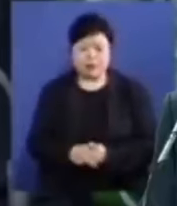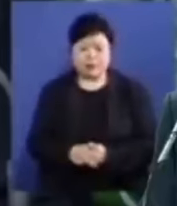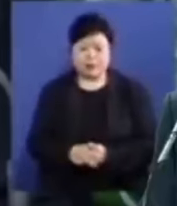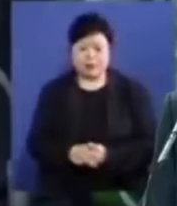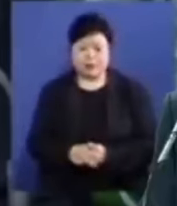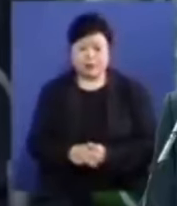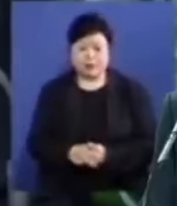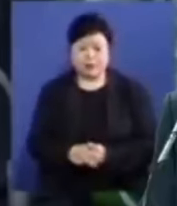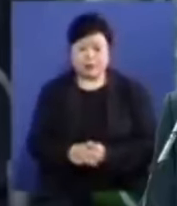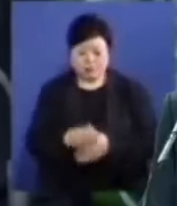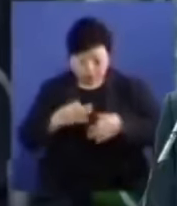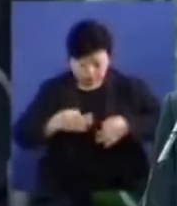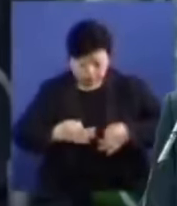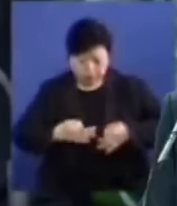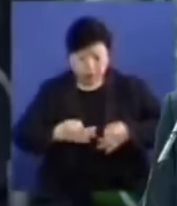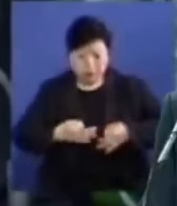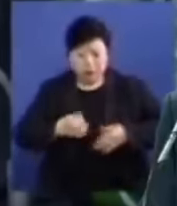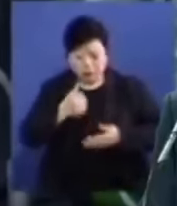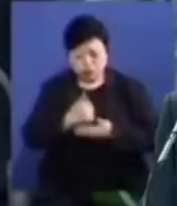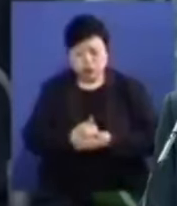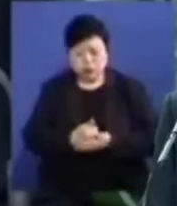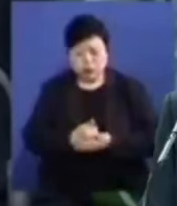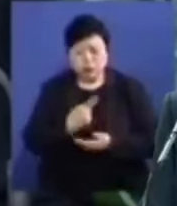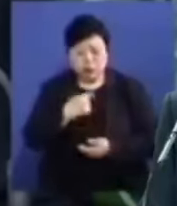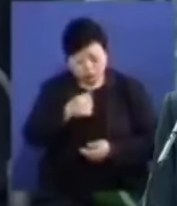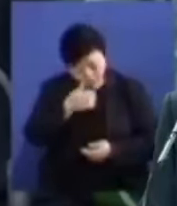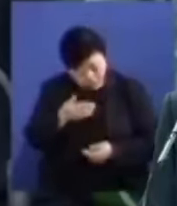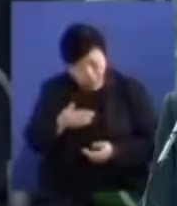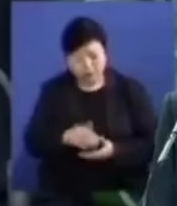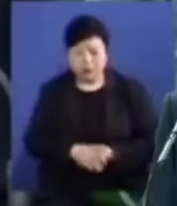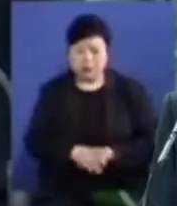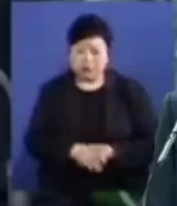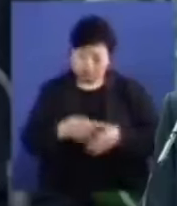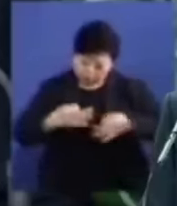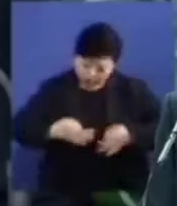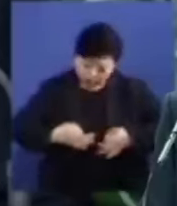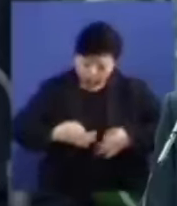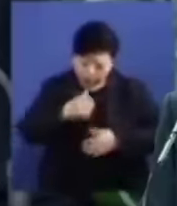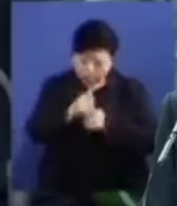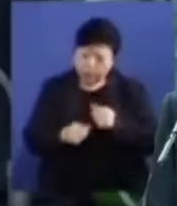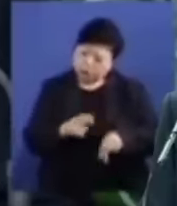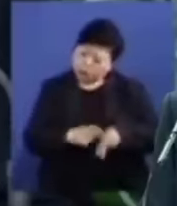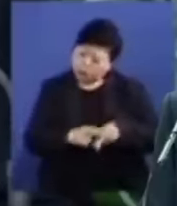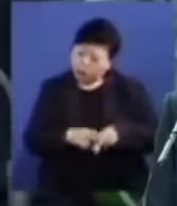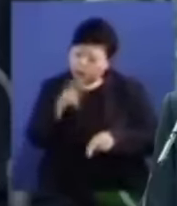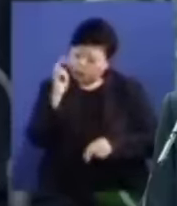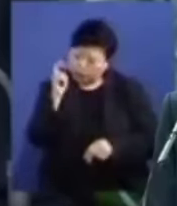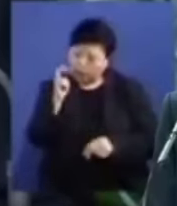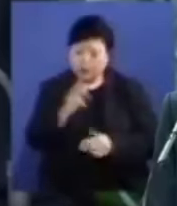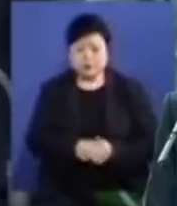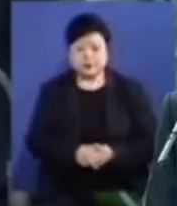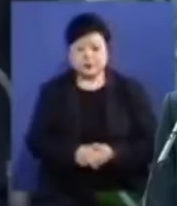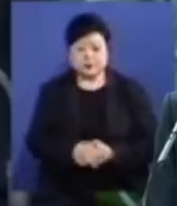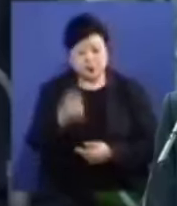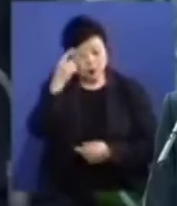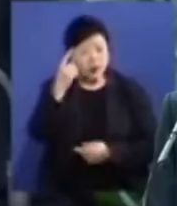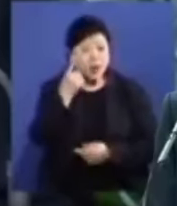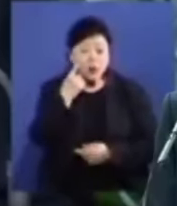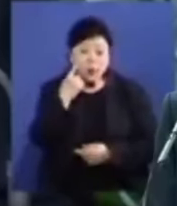당장 제일 먼저 생각하죠. 내가 무슨 죄를 지었냐? 내가 하나님께 매를 맞냐?